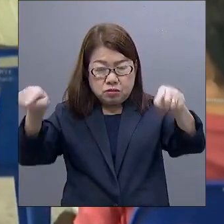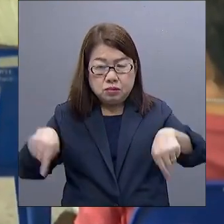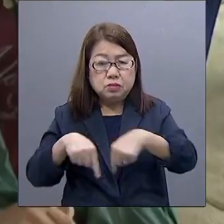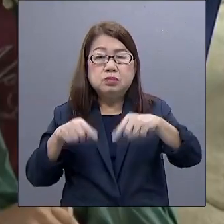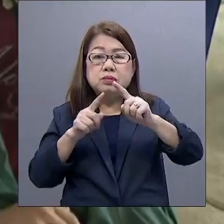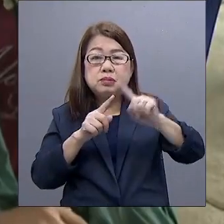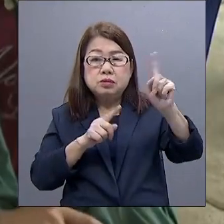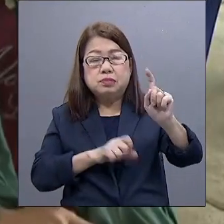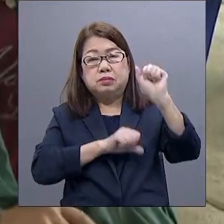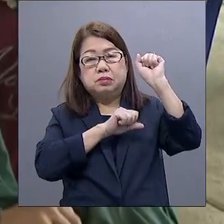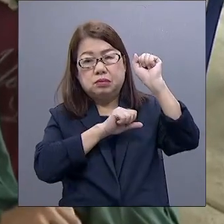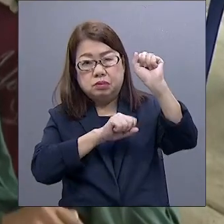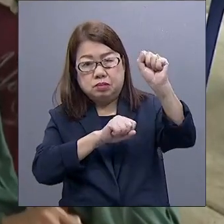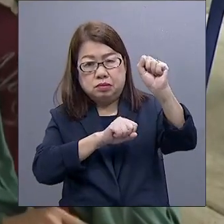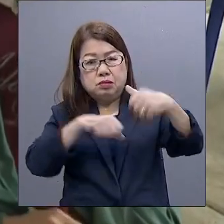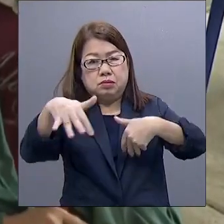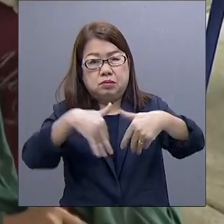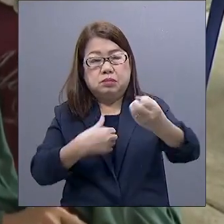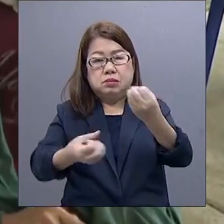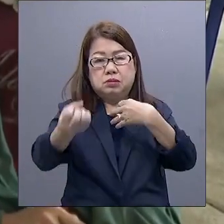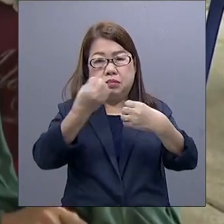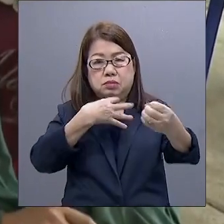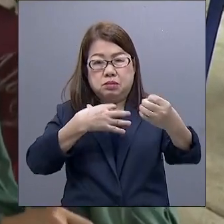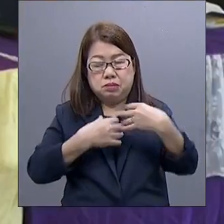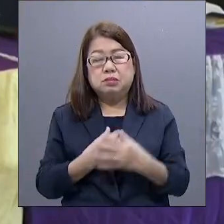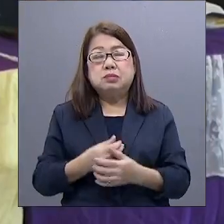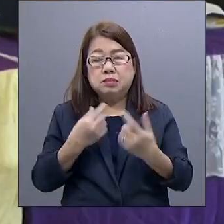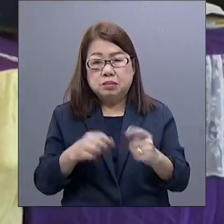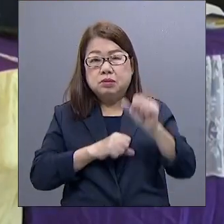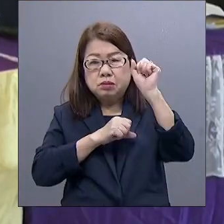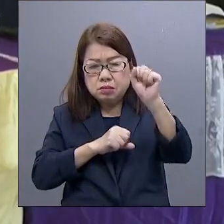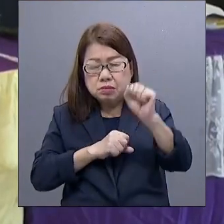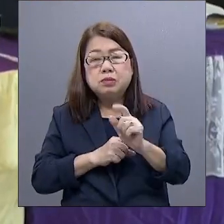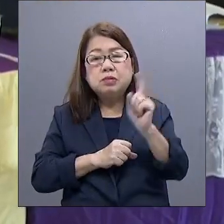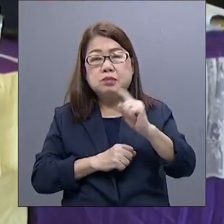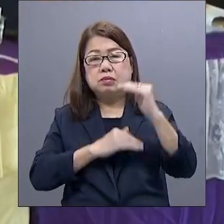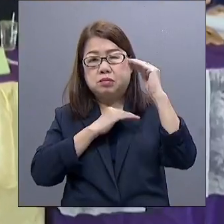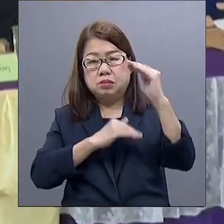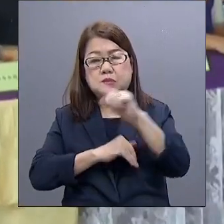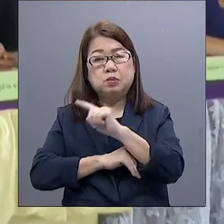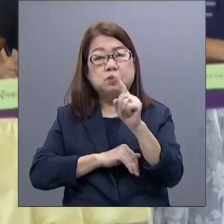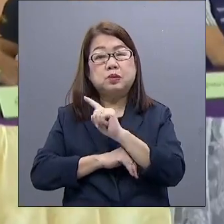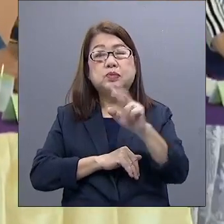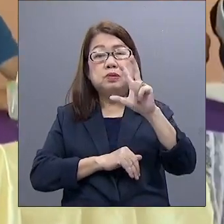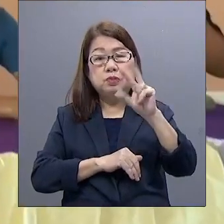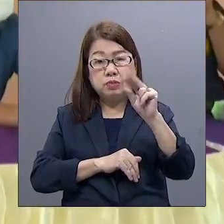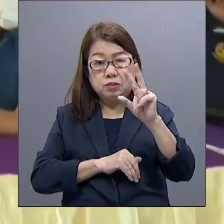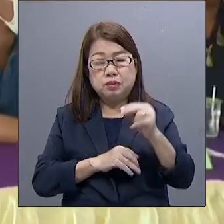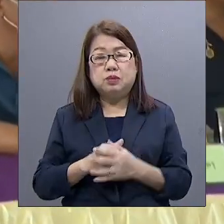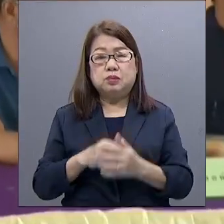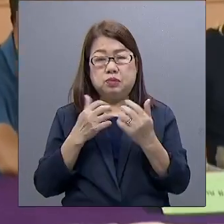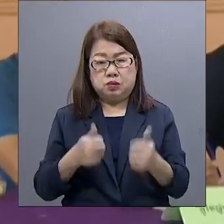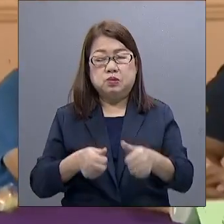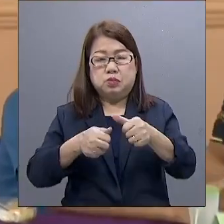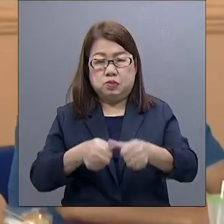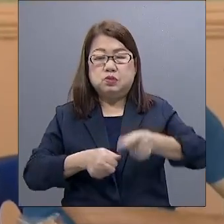กดกระสวงและจะปิดปกาศเพื่อแ้งรับฟงคามคิดเห็นภายใน 30 วันซึ่ขณะนี้อย่อยู่ใ